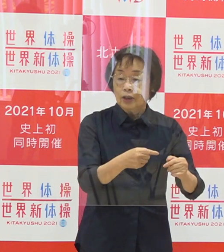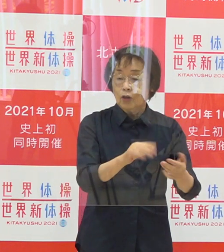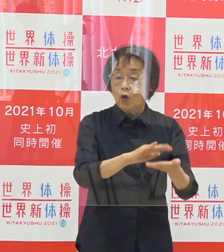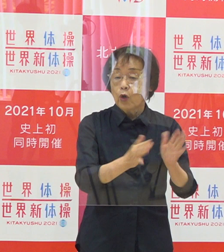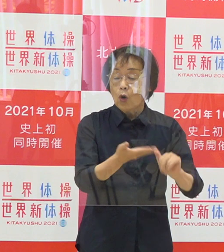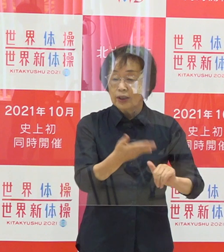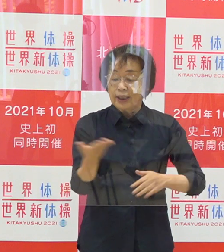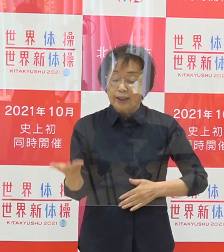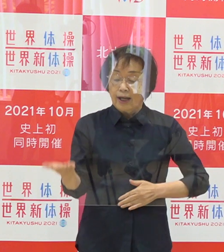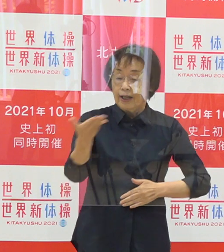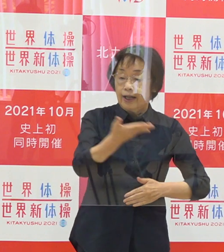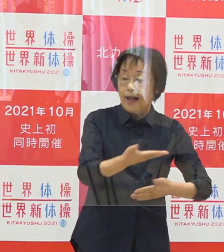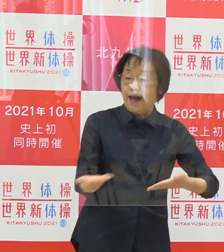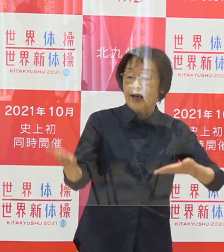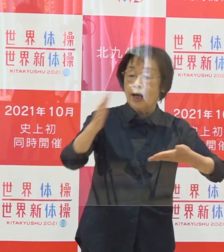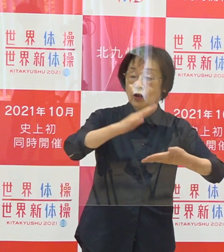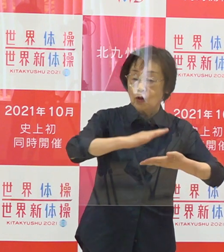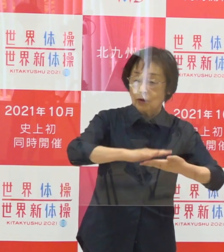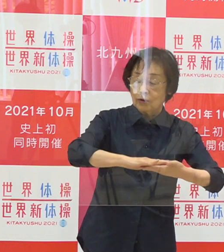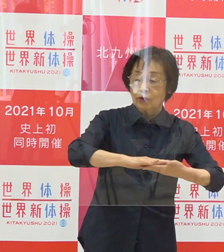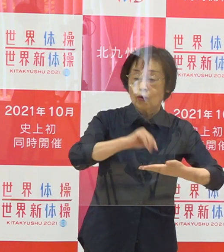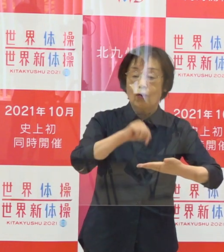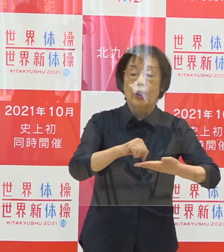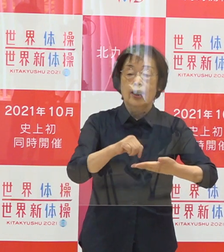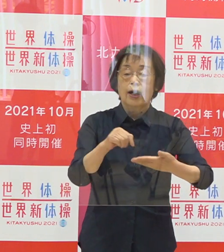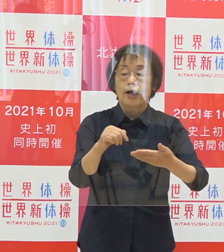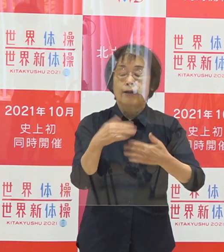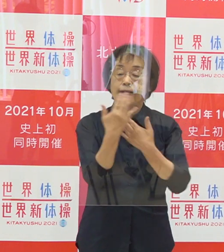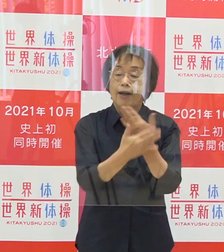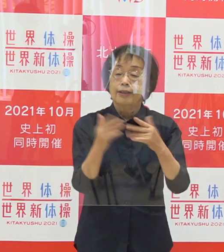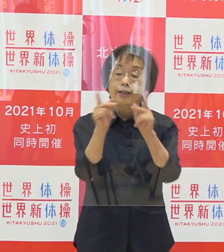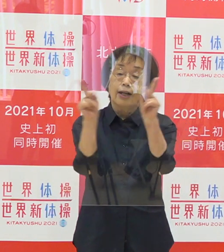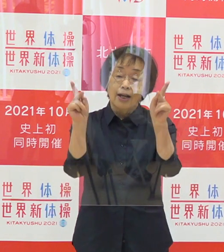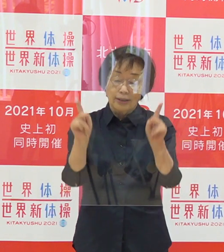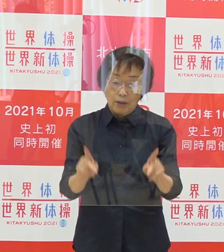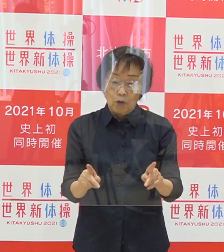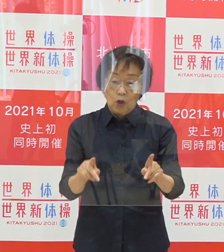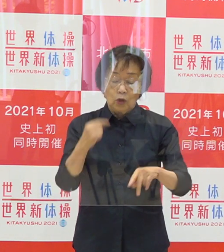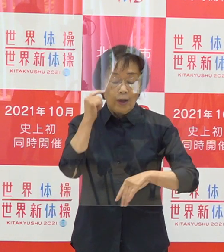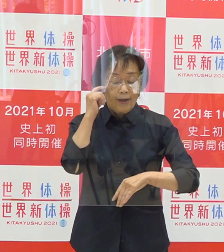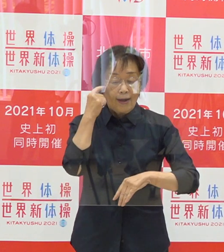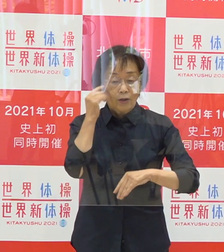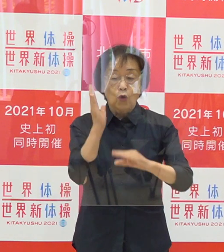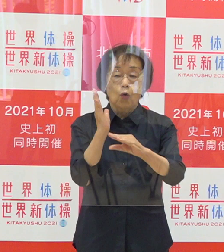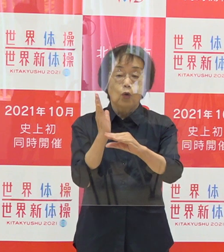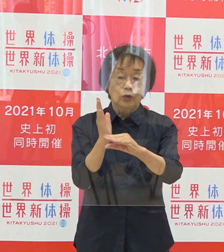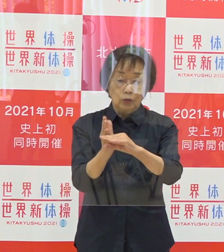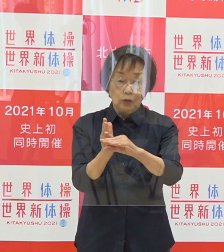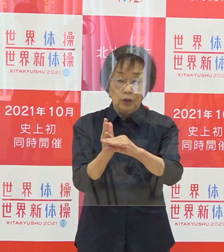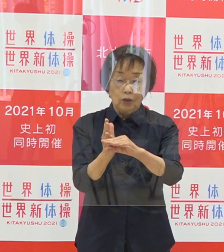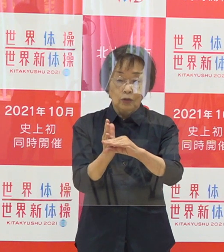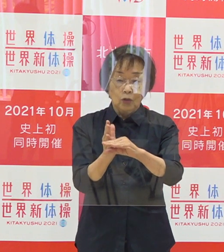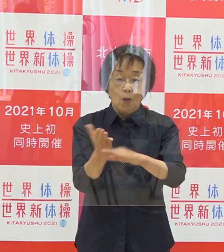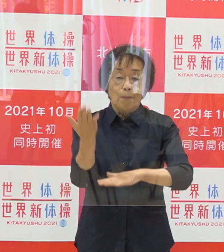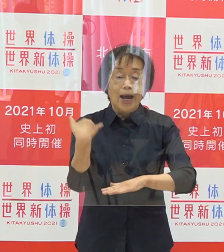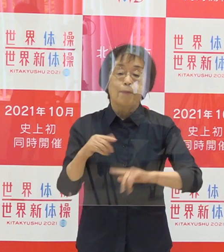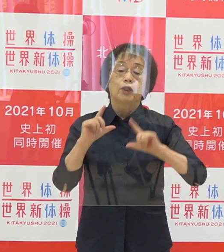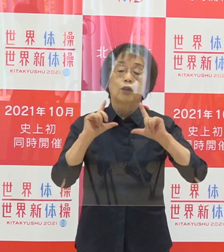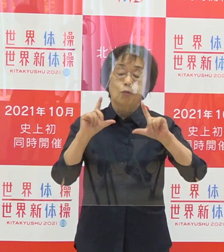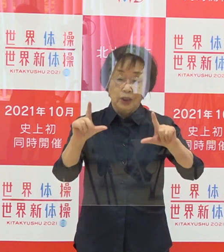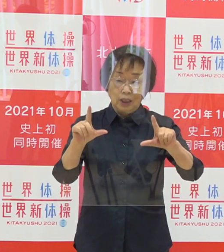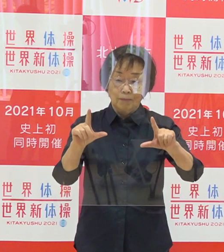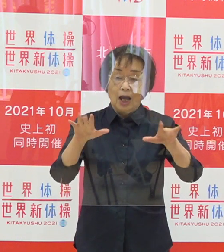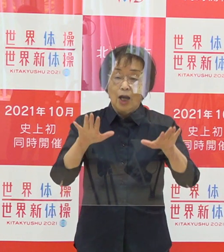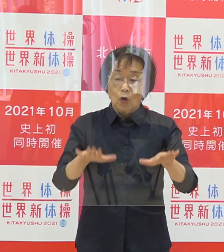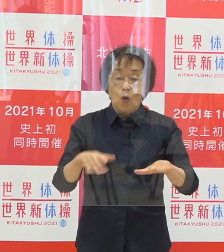で、そのためのさまざまな検討を行っているということは既に申し上げてきております。